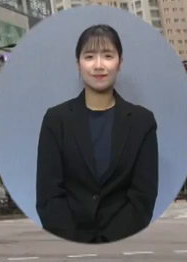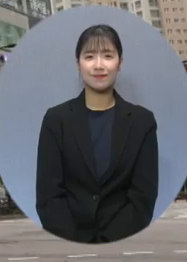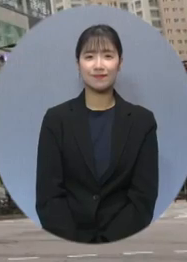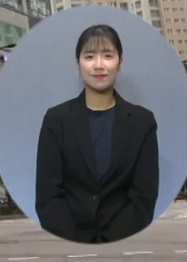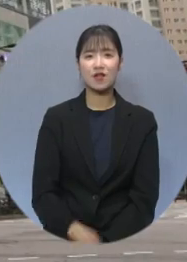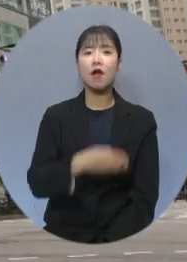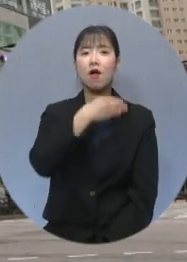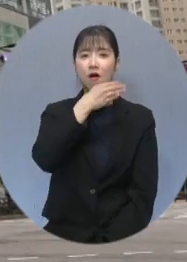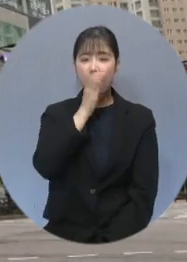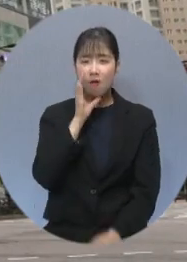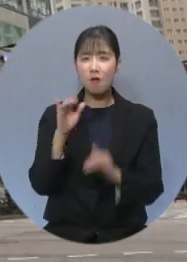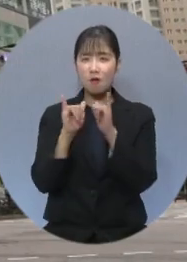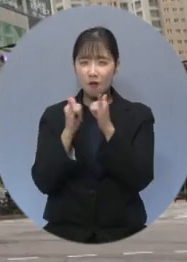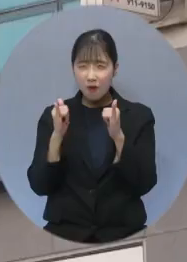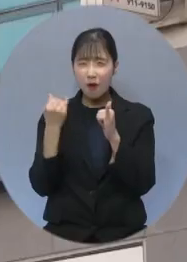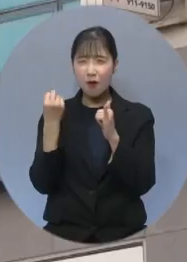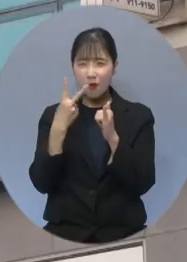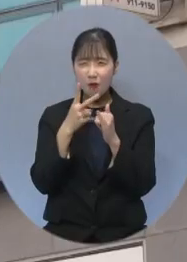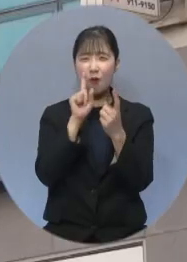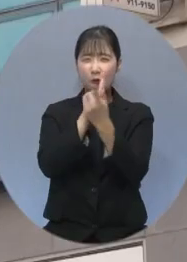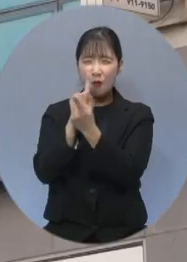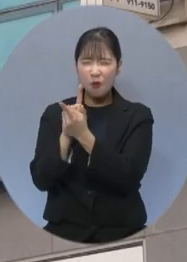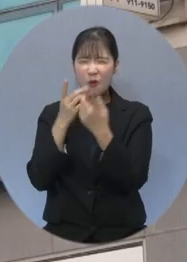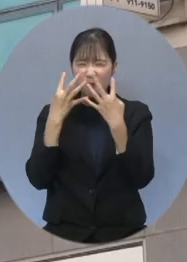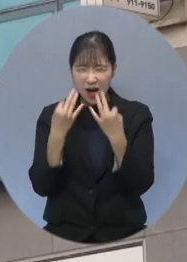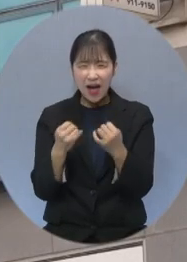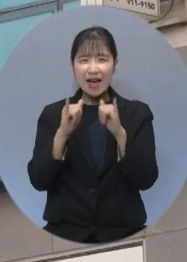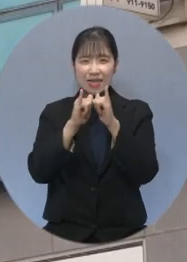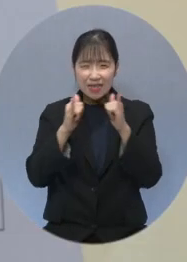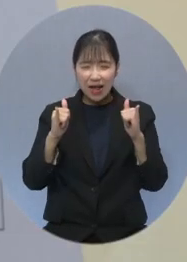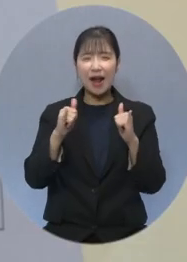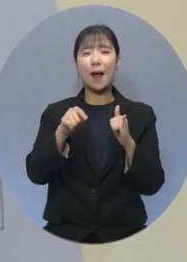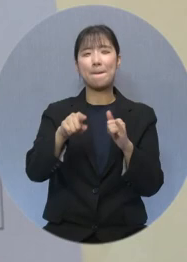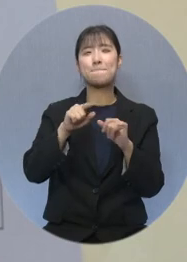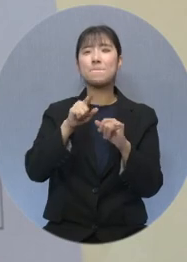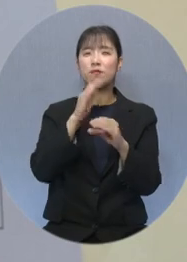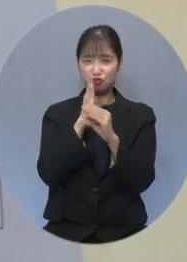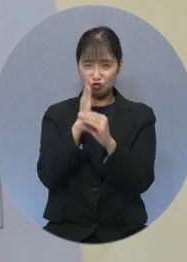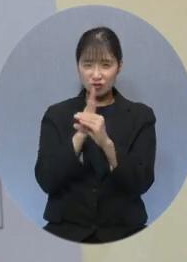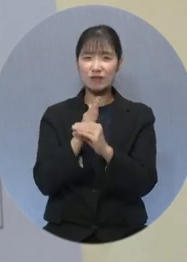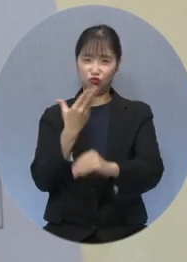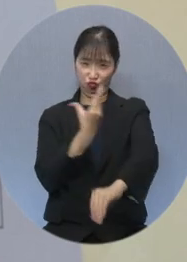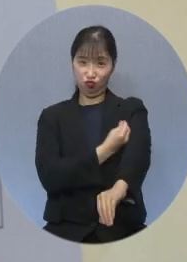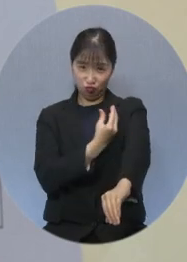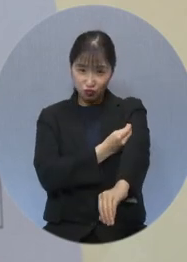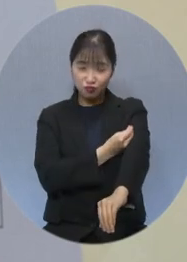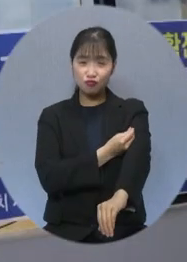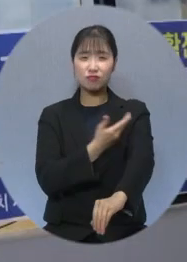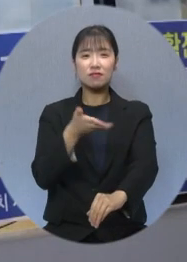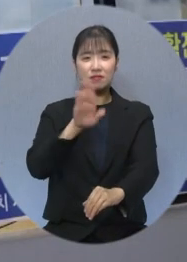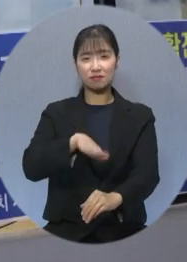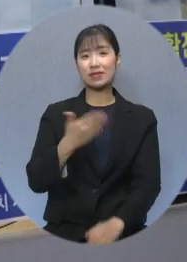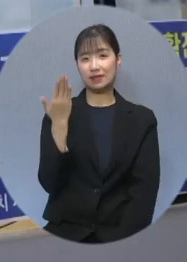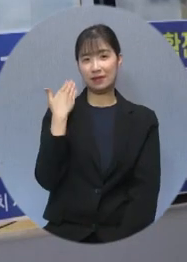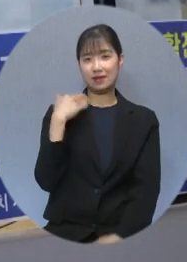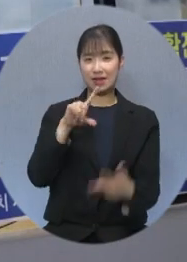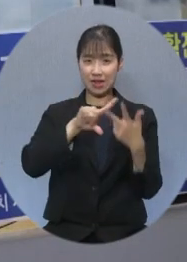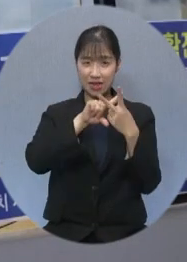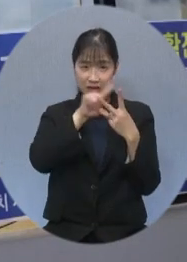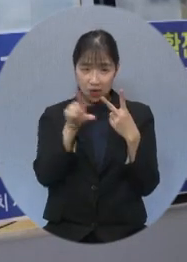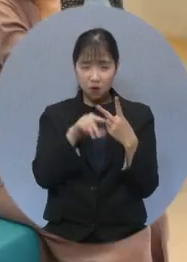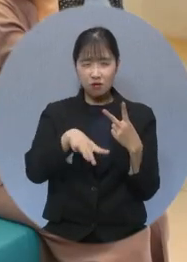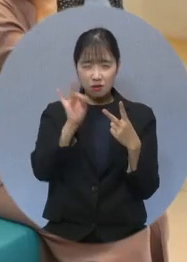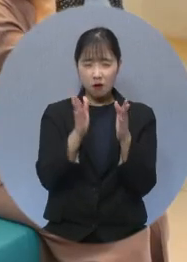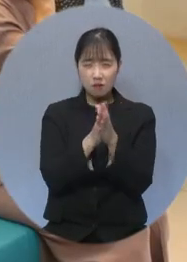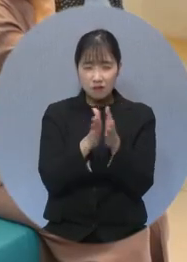고령 인구 및 다수접촉 직업군 중심으로 이루어지던 코로나19 백신 접종이 지난 2월부터 처음 시작된